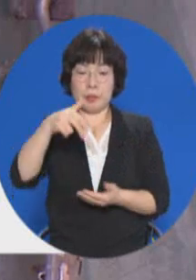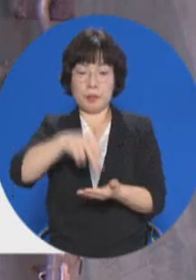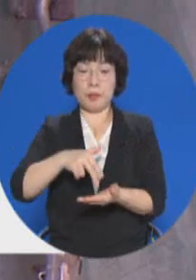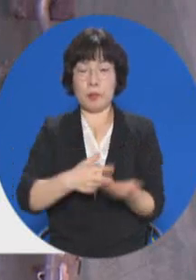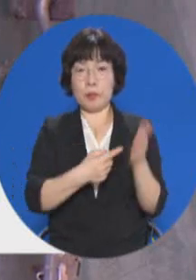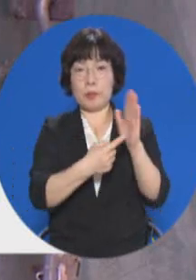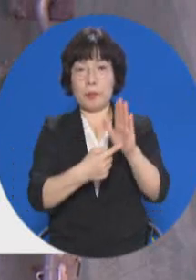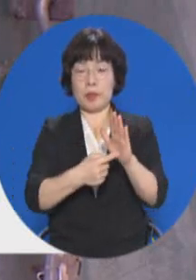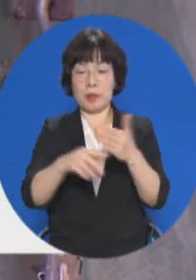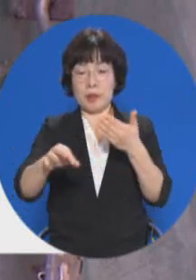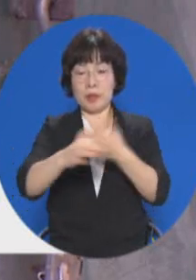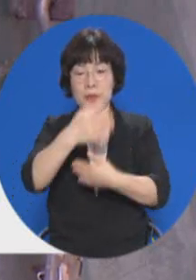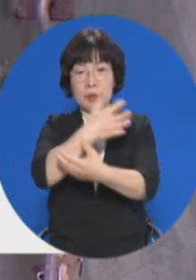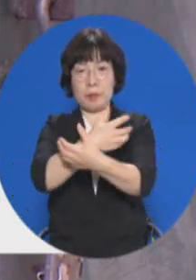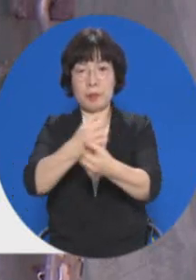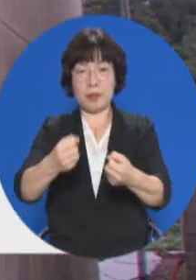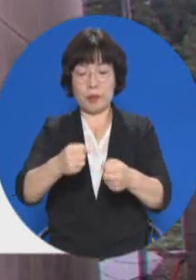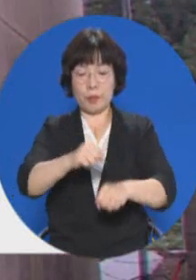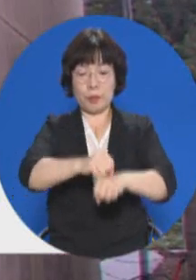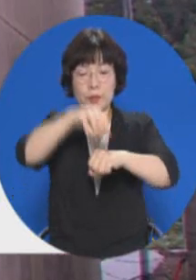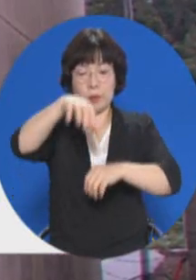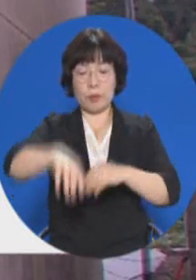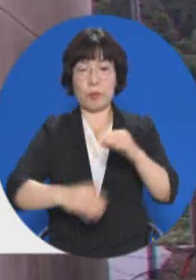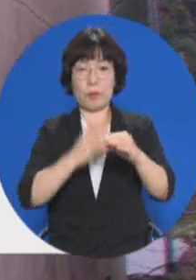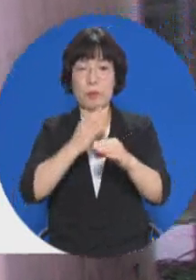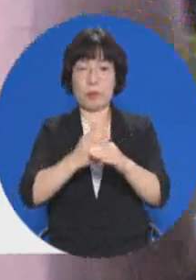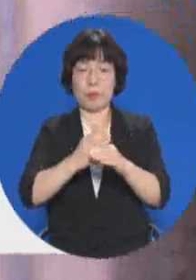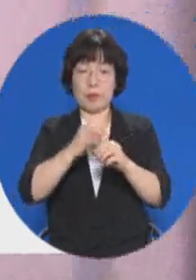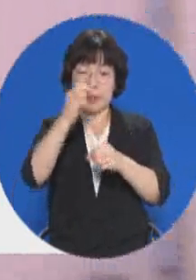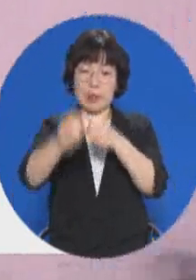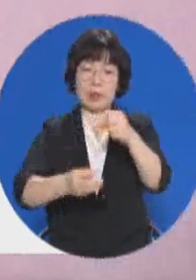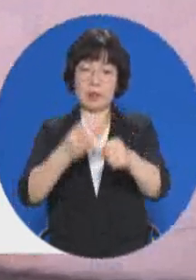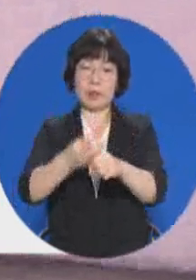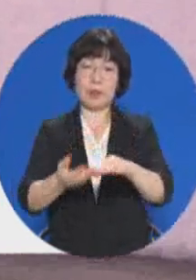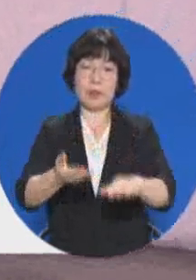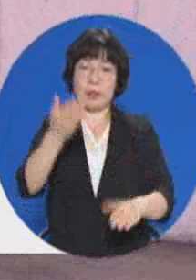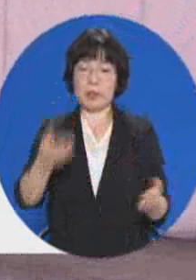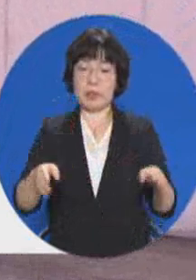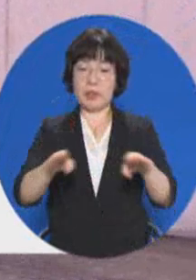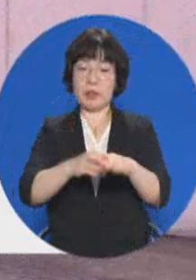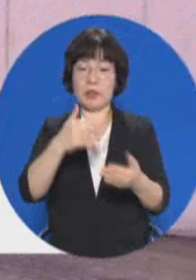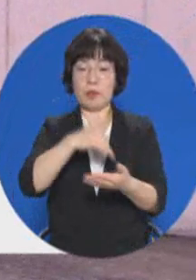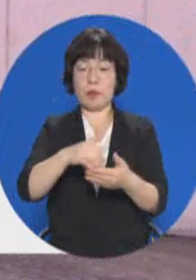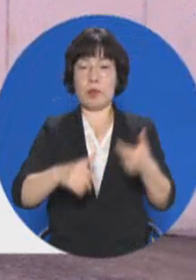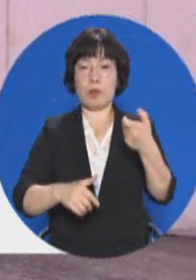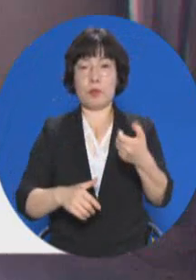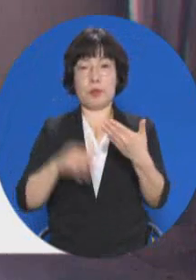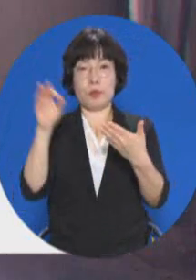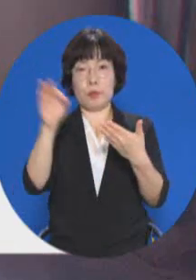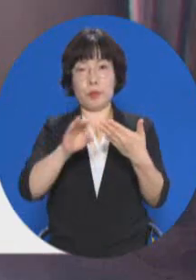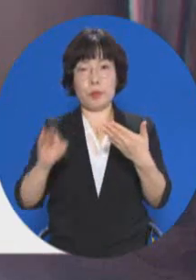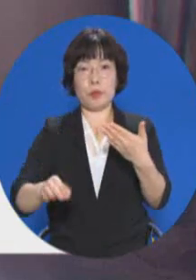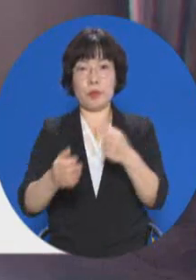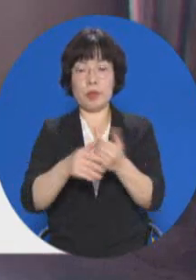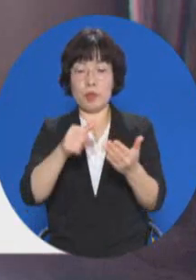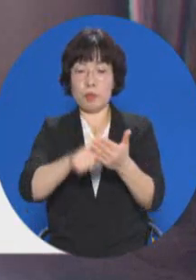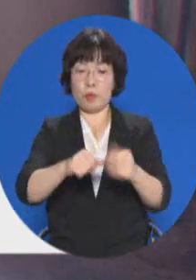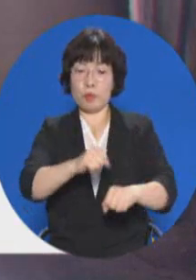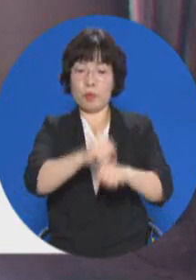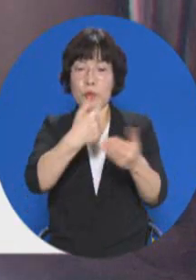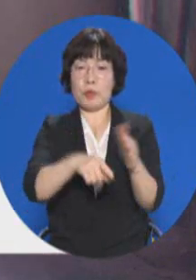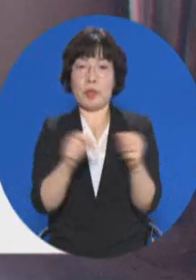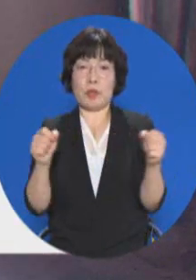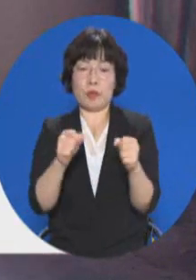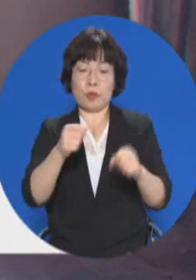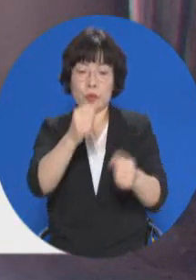정부가 수위 계약한 양곡 저장 창고 가운데 30년 이상 된 시설들이 69%였고 품질 유지를 위한